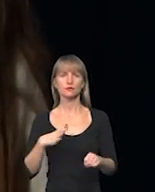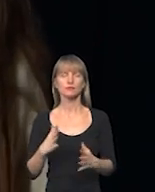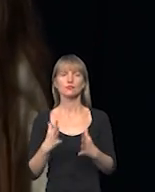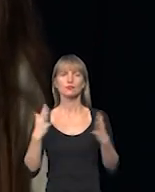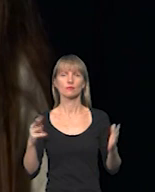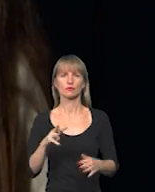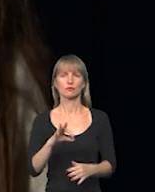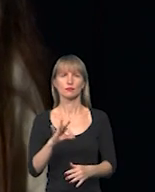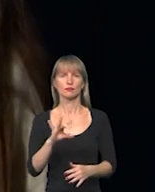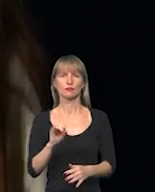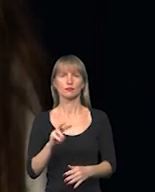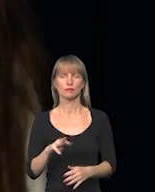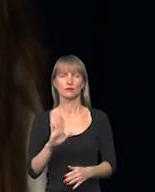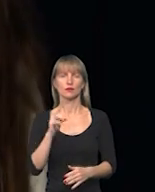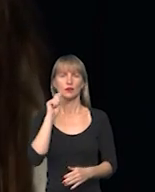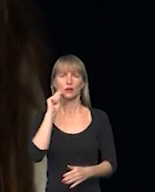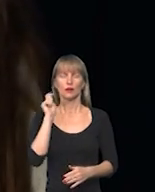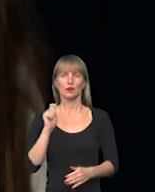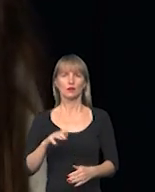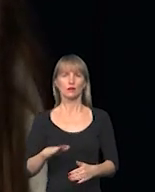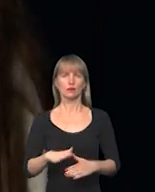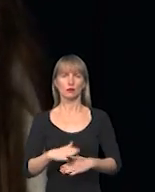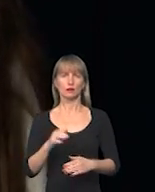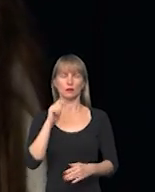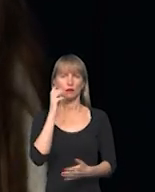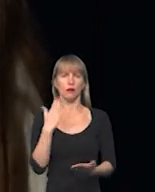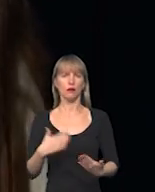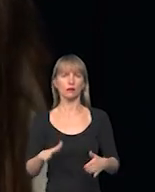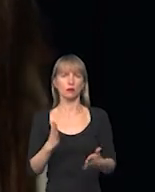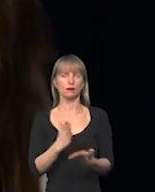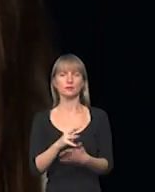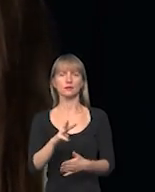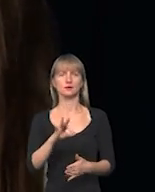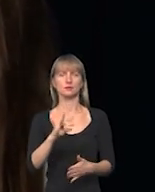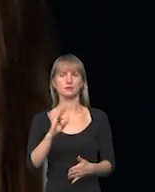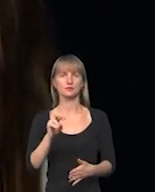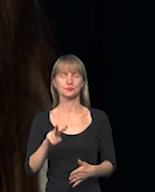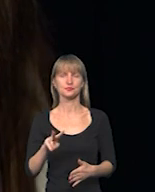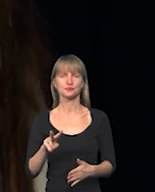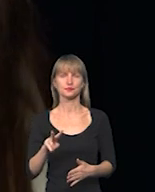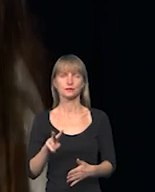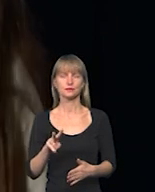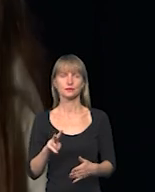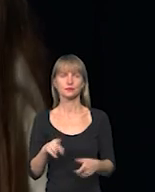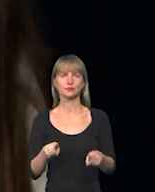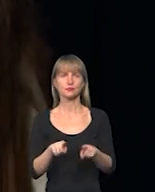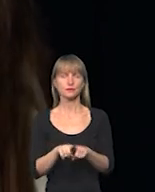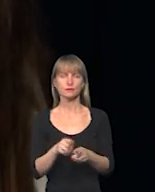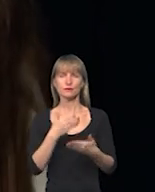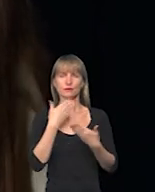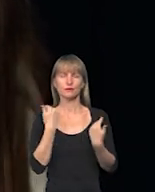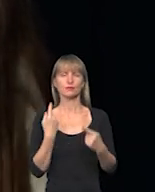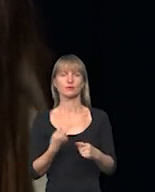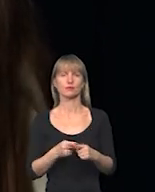муралом в Україні? От, в Україні вже є найбільший мурал, а на промисловому саме об'єкті ще немає. Ну дійсно,